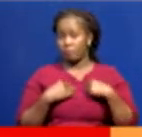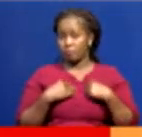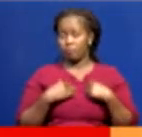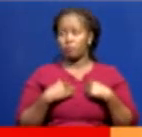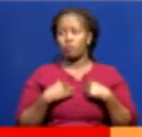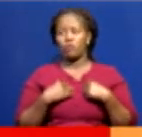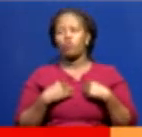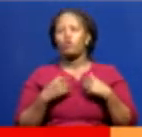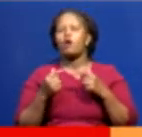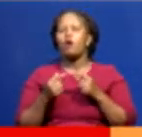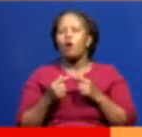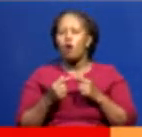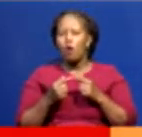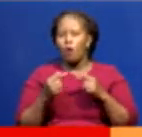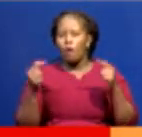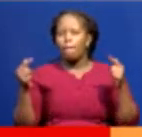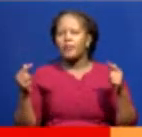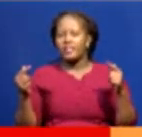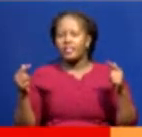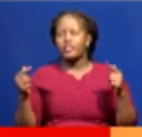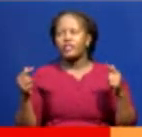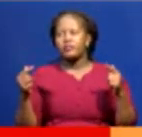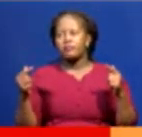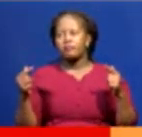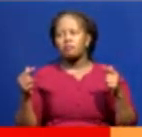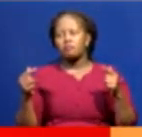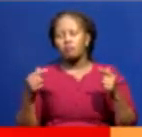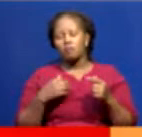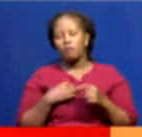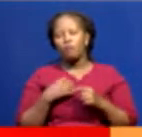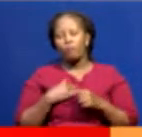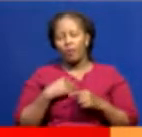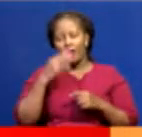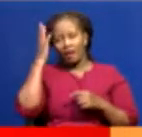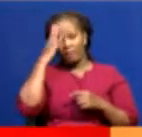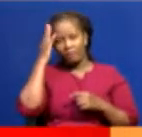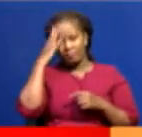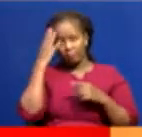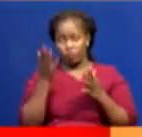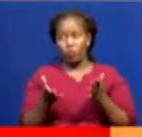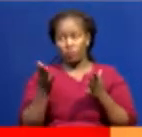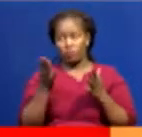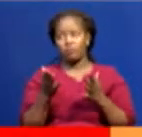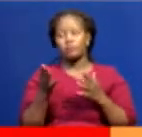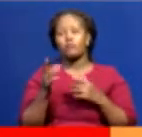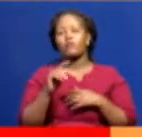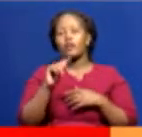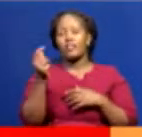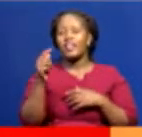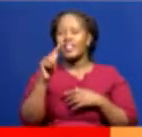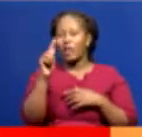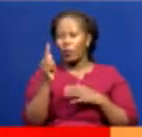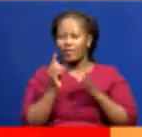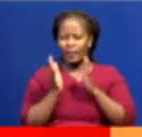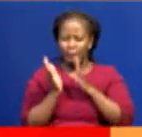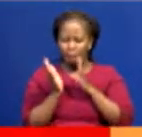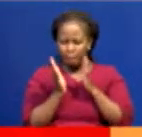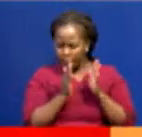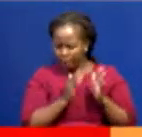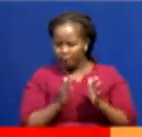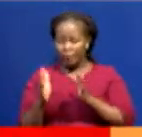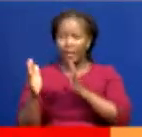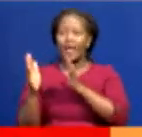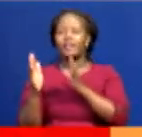kwamba upinzani wameona kwamba zile mipango serikali iko naye ya